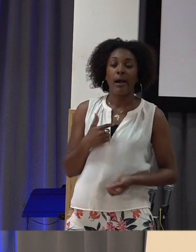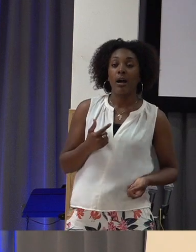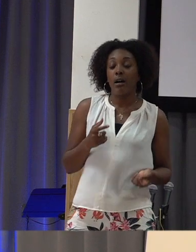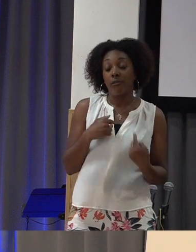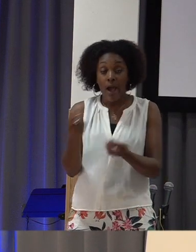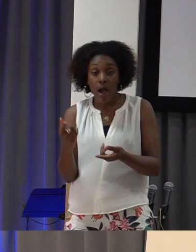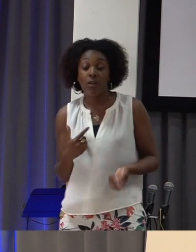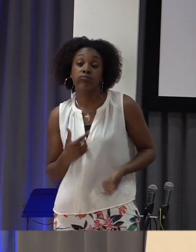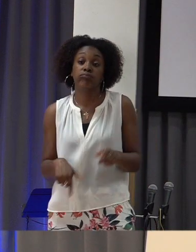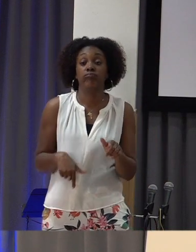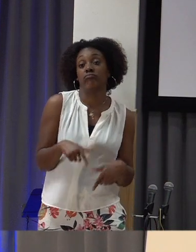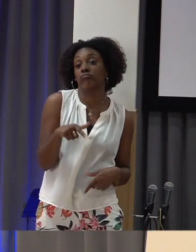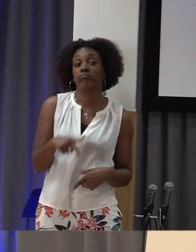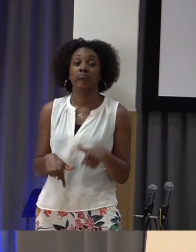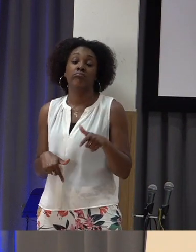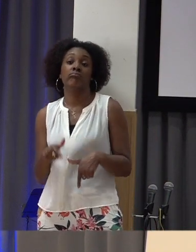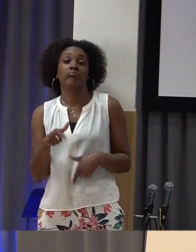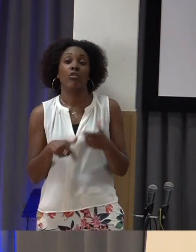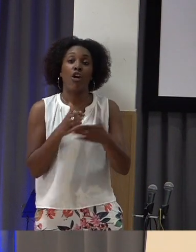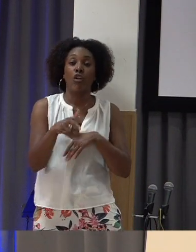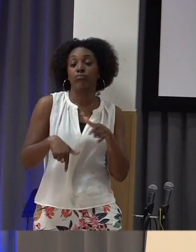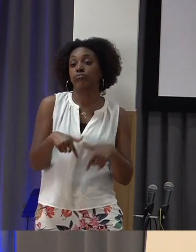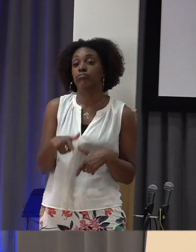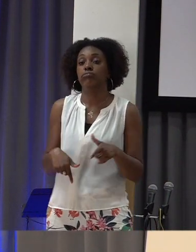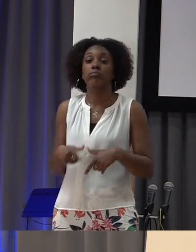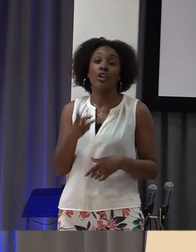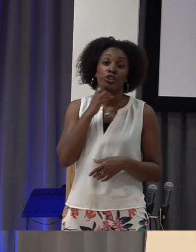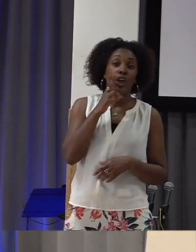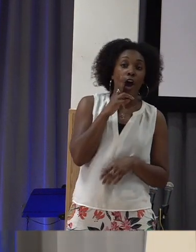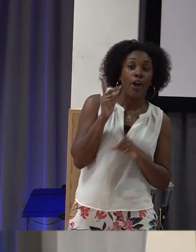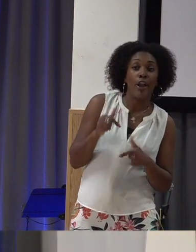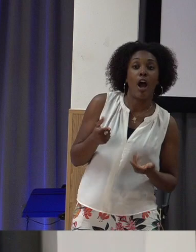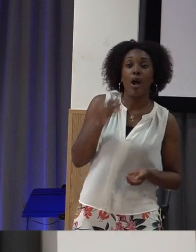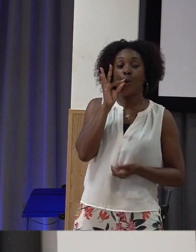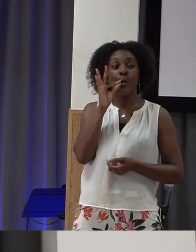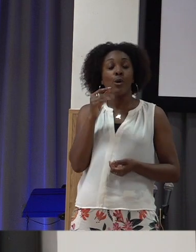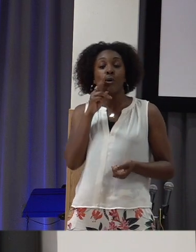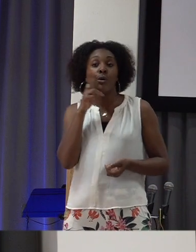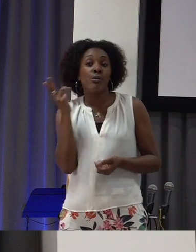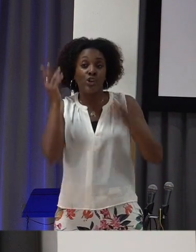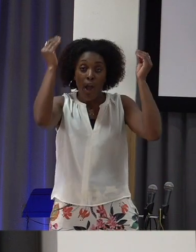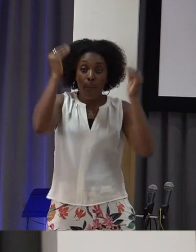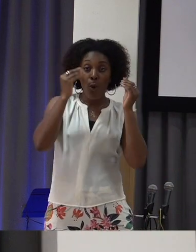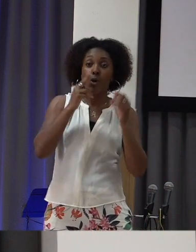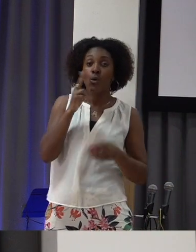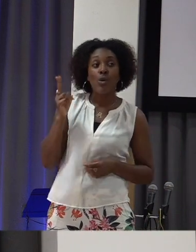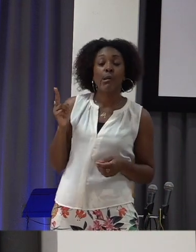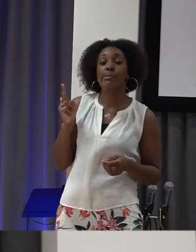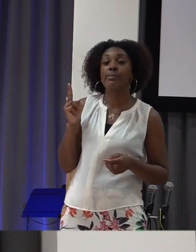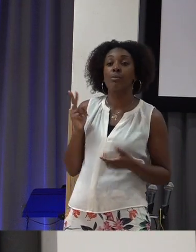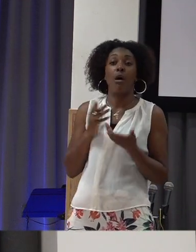moi. Et pipe au bec, enfin cigarette à la bouche, mon chapeau, j'avais déjà le